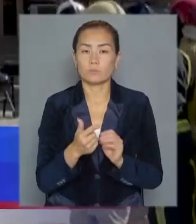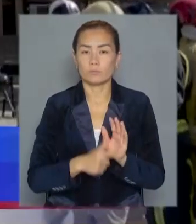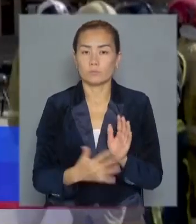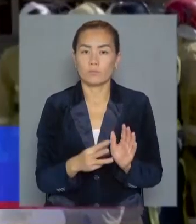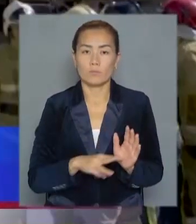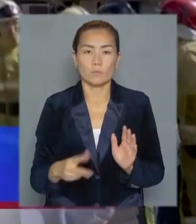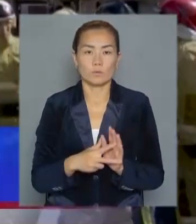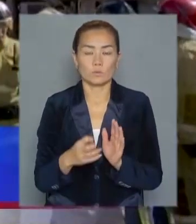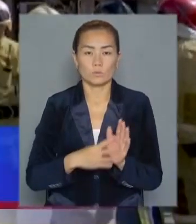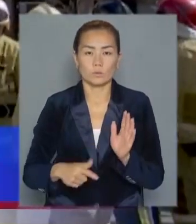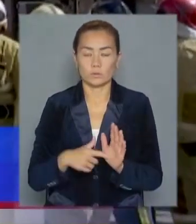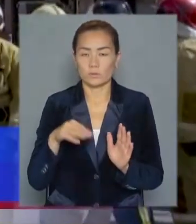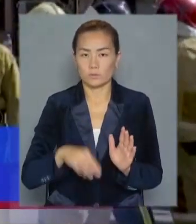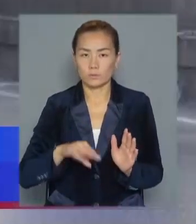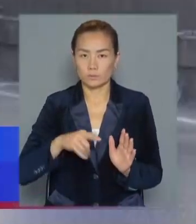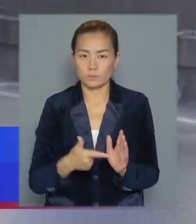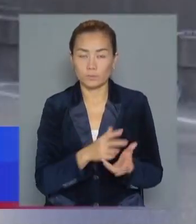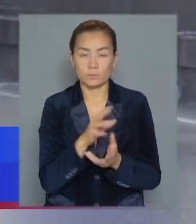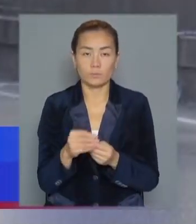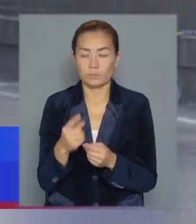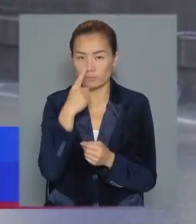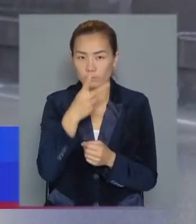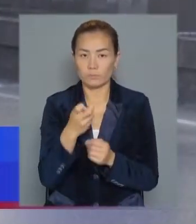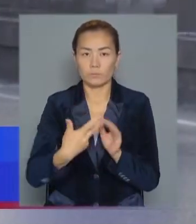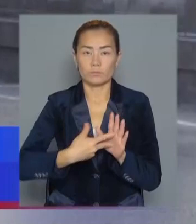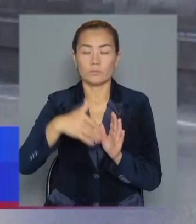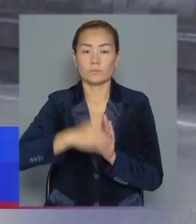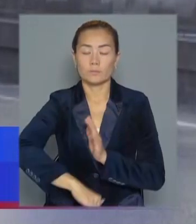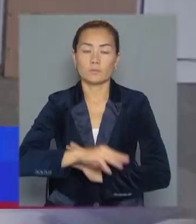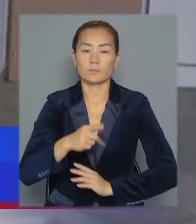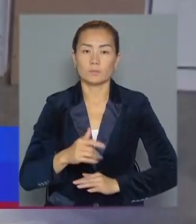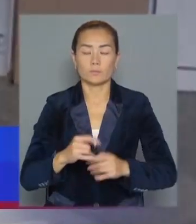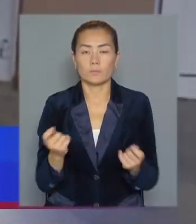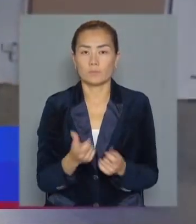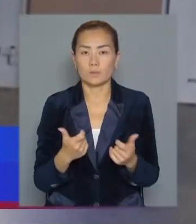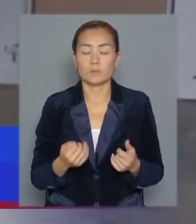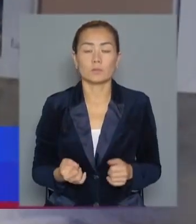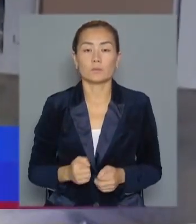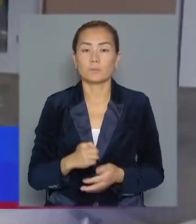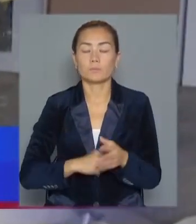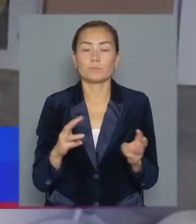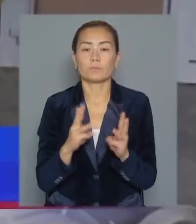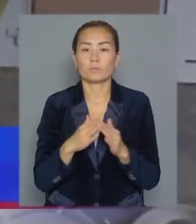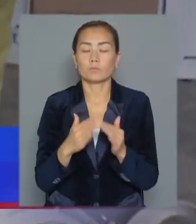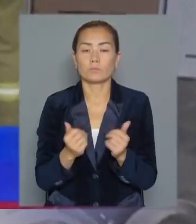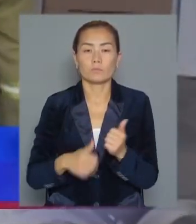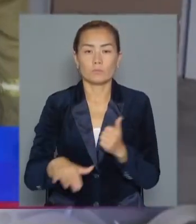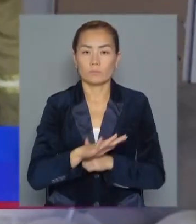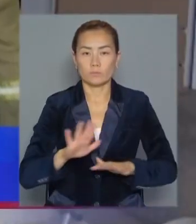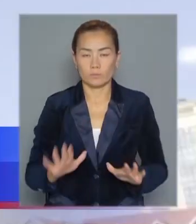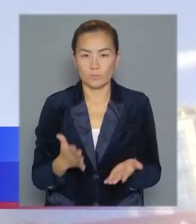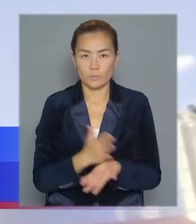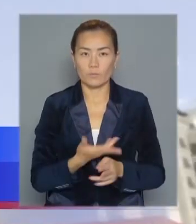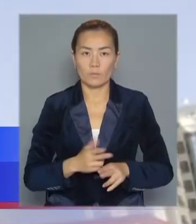75 миллион 897 мың теңгені құрады. Былтырғы жылдан 208 мың теңгеге аз. Өрттің ең көп саны тұрғын үй секторында